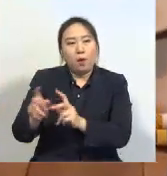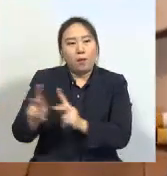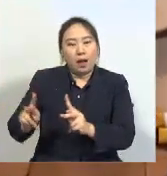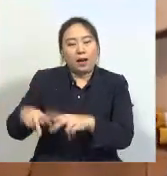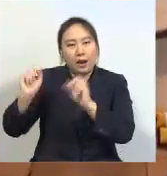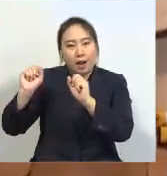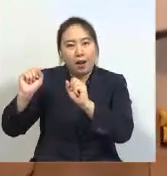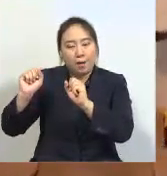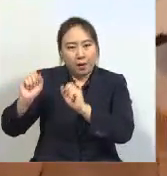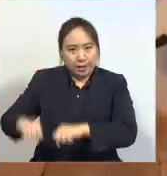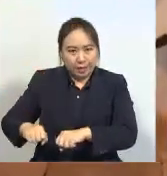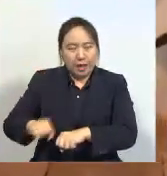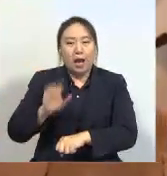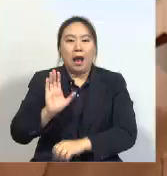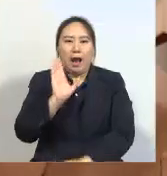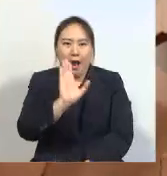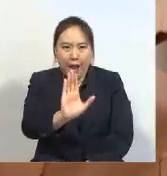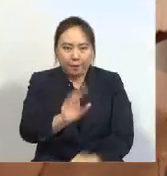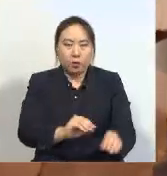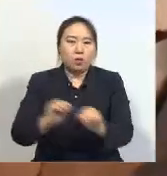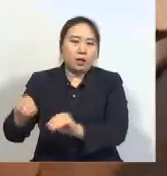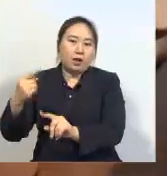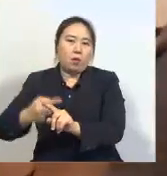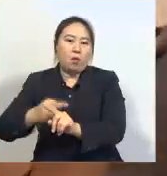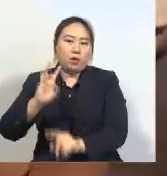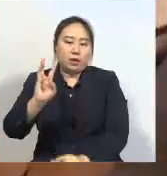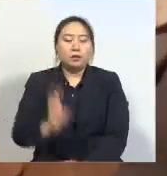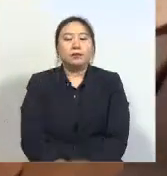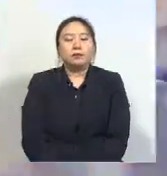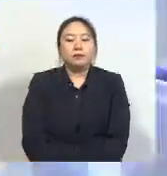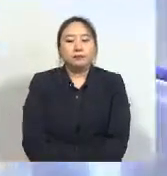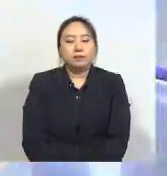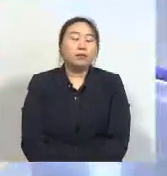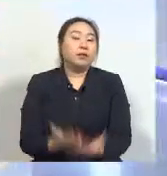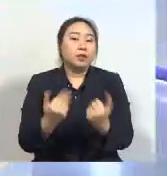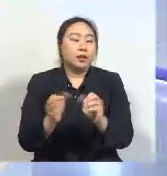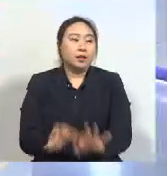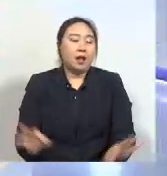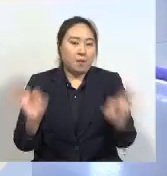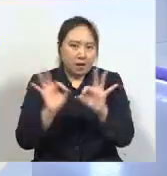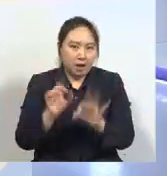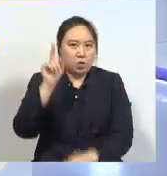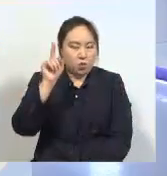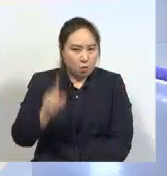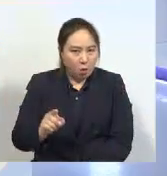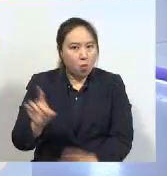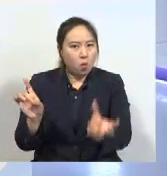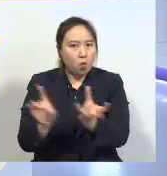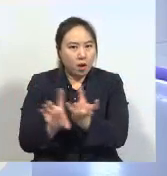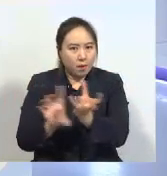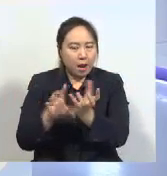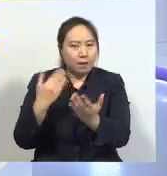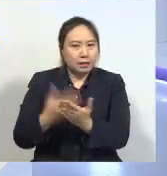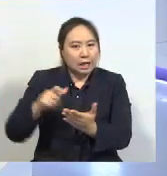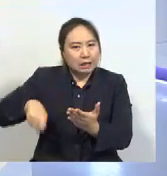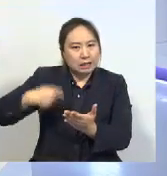ายมีมติให้เลื่อนแบนออกไป6เดือนนะคะประเด็นก็คือว่าจะต้องให้มีประสิทธิภาพและต้นทุน